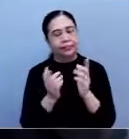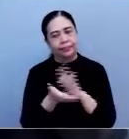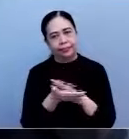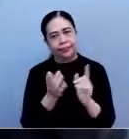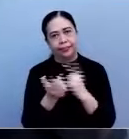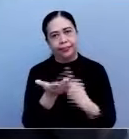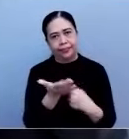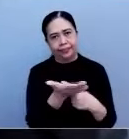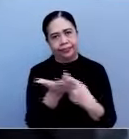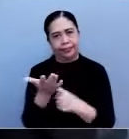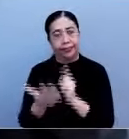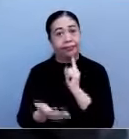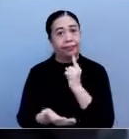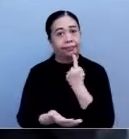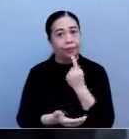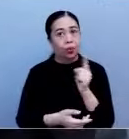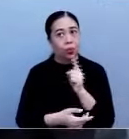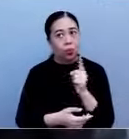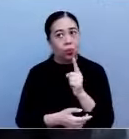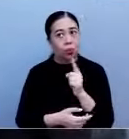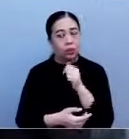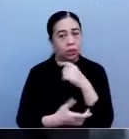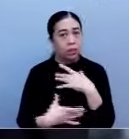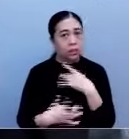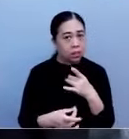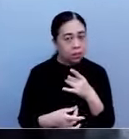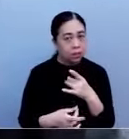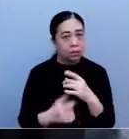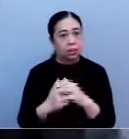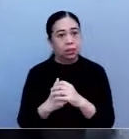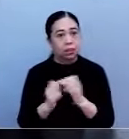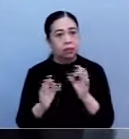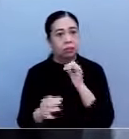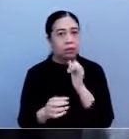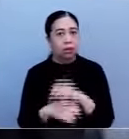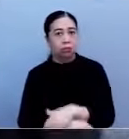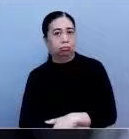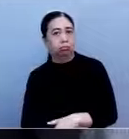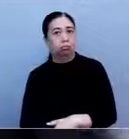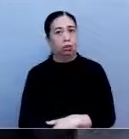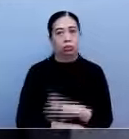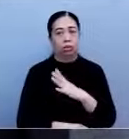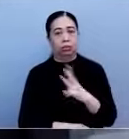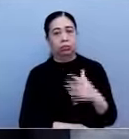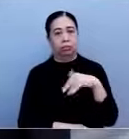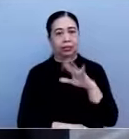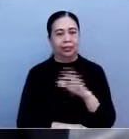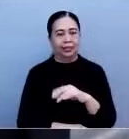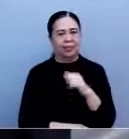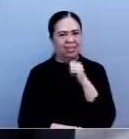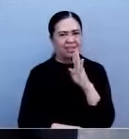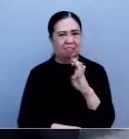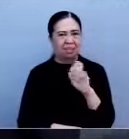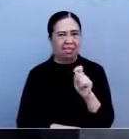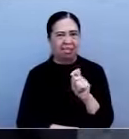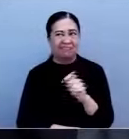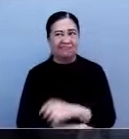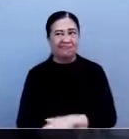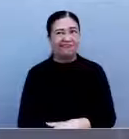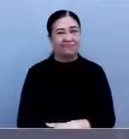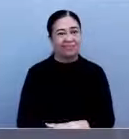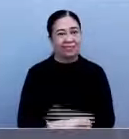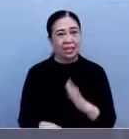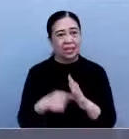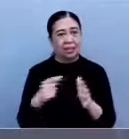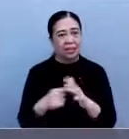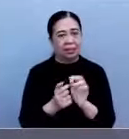ng masinsinan. Kung ano mga hindi namin gusto sa isa't isa. Kung hindi, edi bye. Charot lang. Kung hindi namin bet, edi there are times na